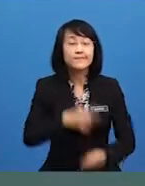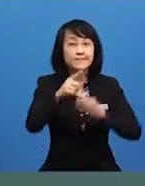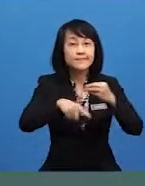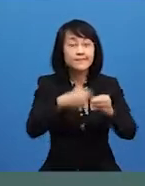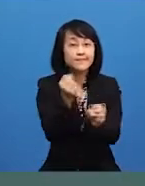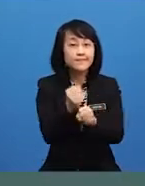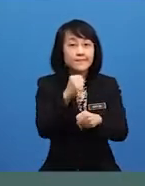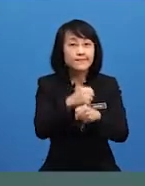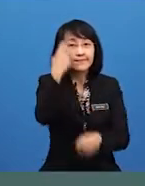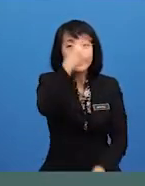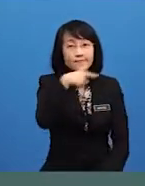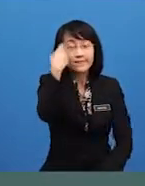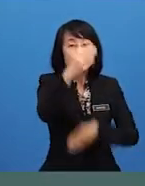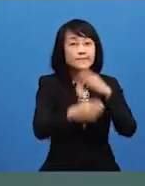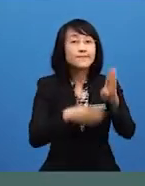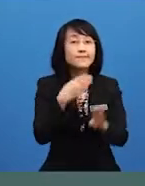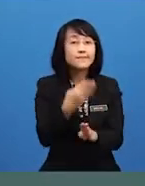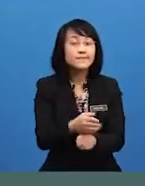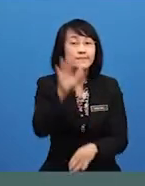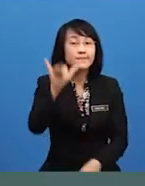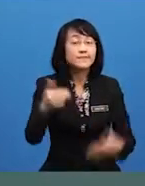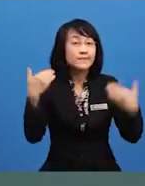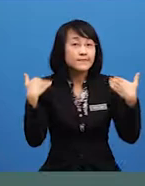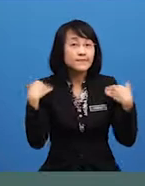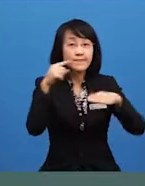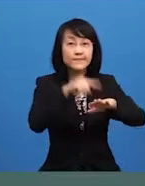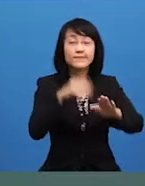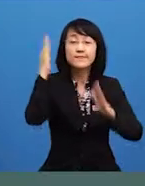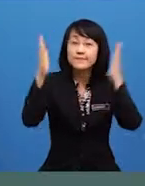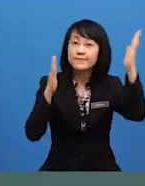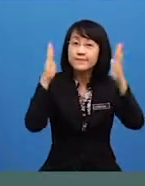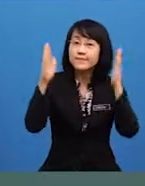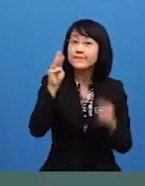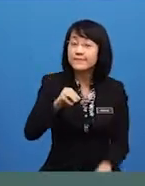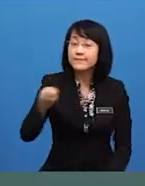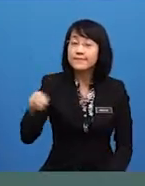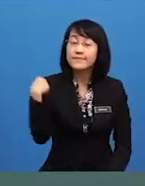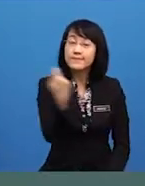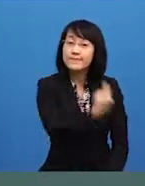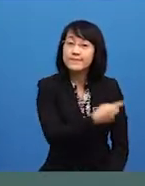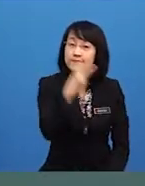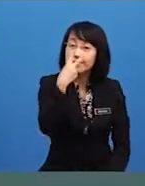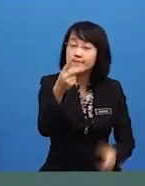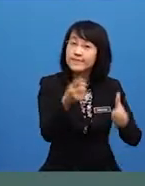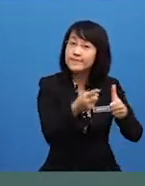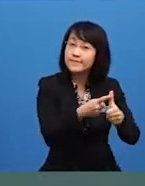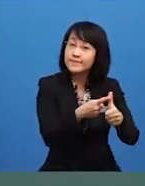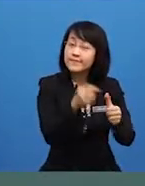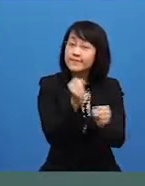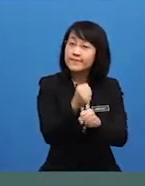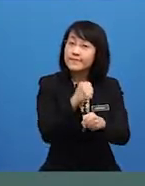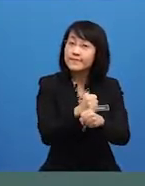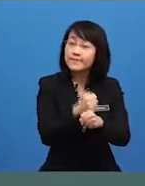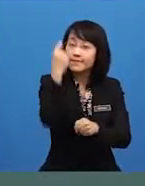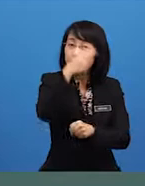muka bumi yang terdapat di Malaysia. Murid-murid, kita lihat dulu bentuk muka bumi